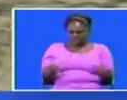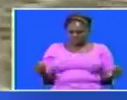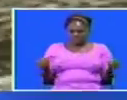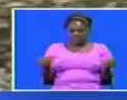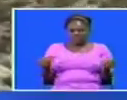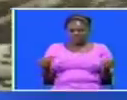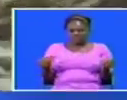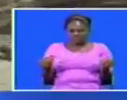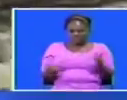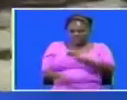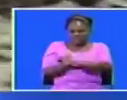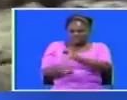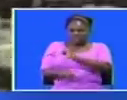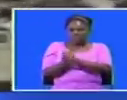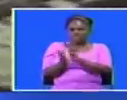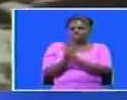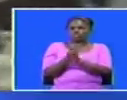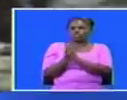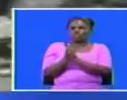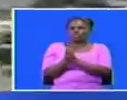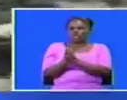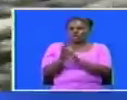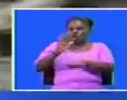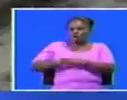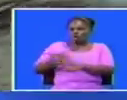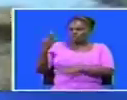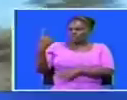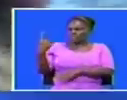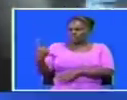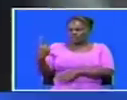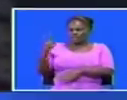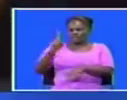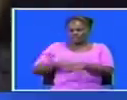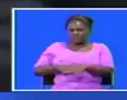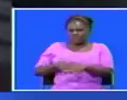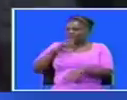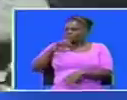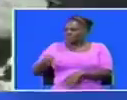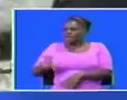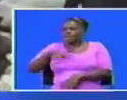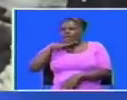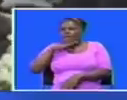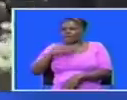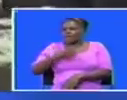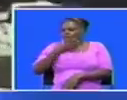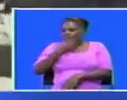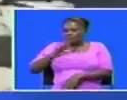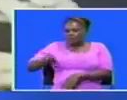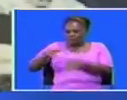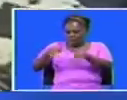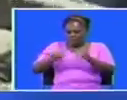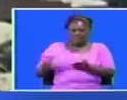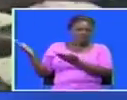wakikadiria yaliyowapata mkesha wa mwaka mpya wakati mwanawe alifunikwa na mchanga na kuaga dunia. Mabaki yake yalizikwa